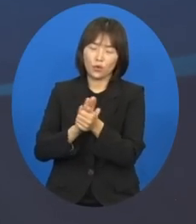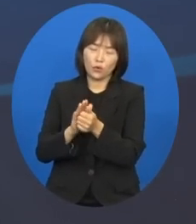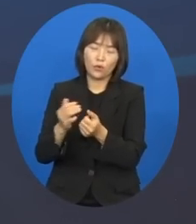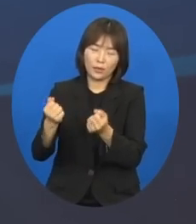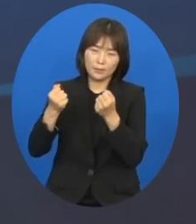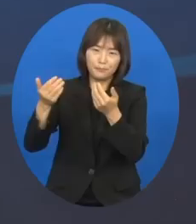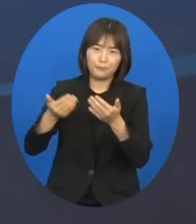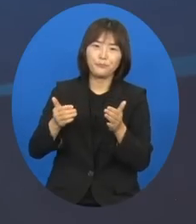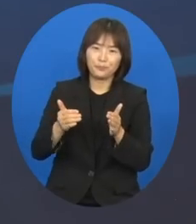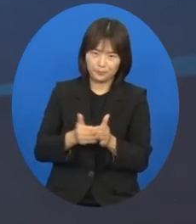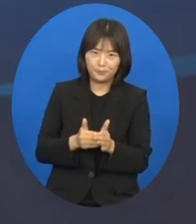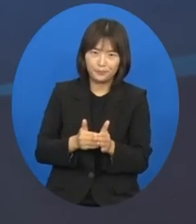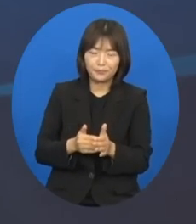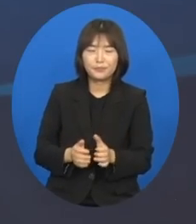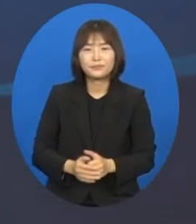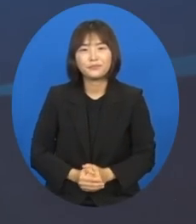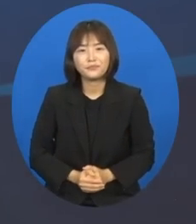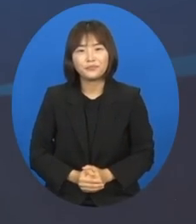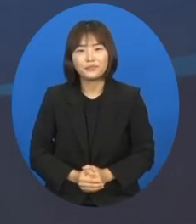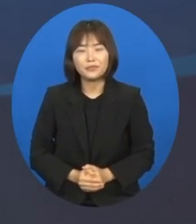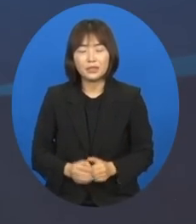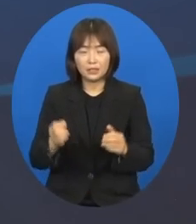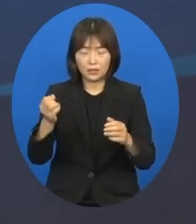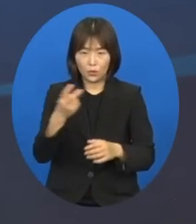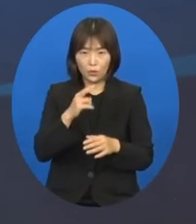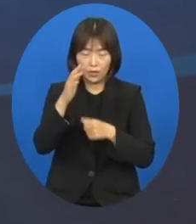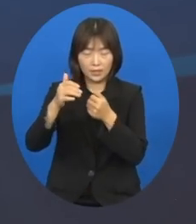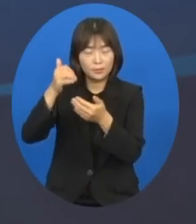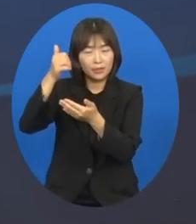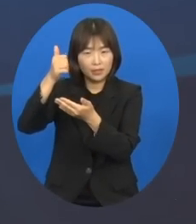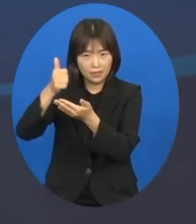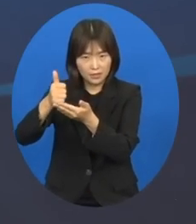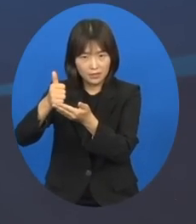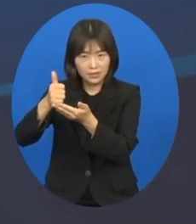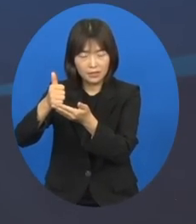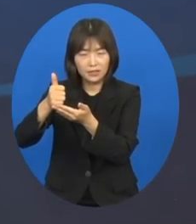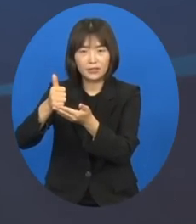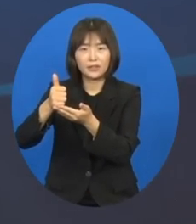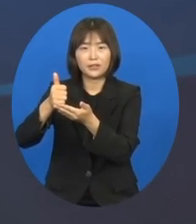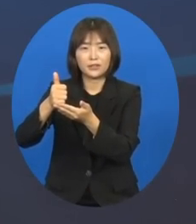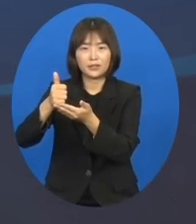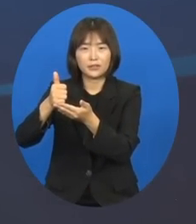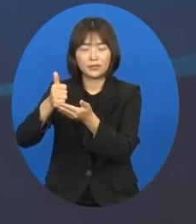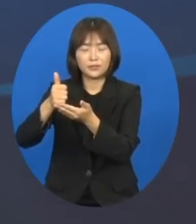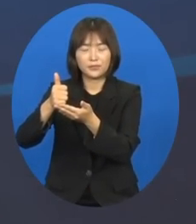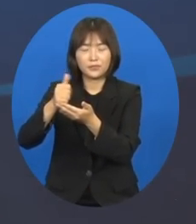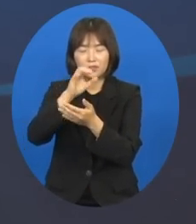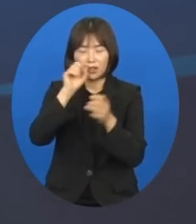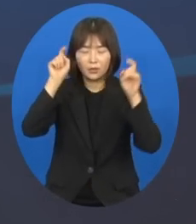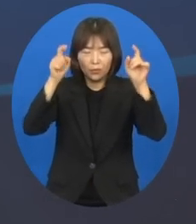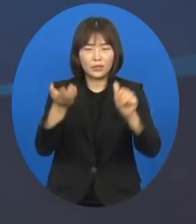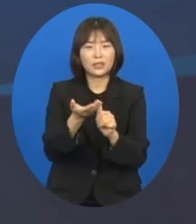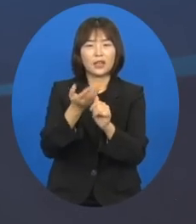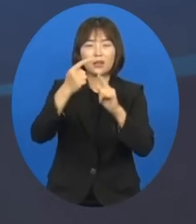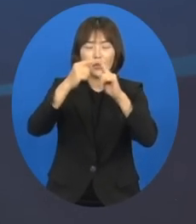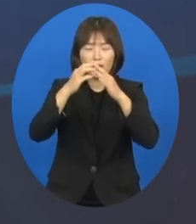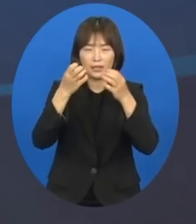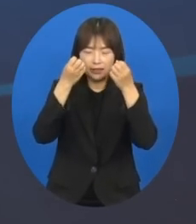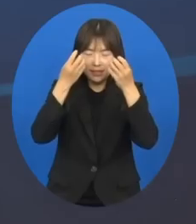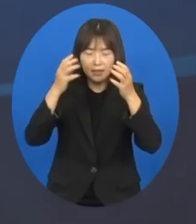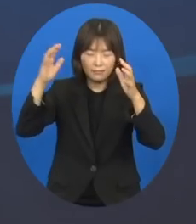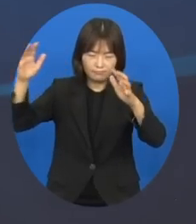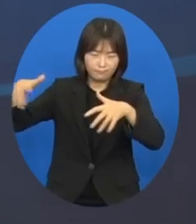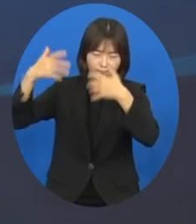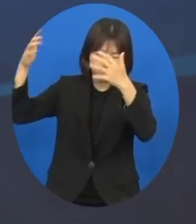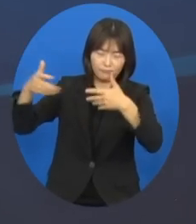가르침을 받았는데 이제는 또 하나님께서 새로운 우리 선한 목자교회의 새로운 새바람을 일으키시기 위해서